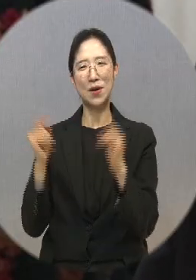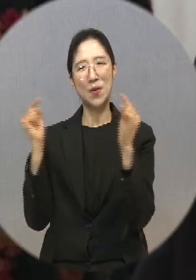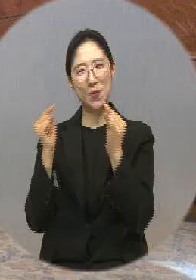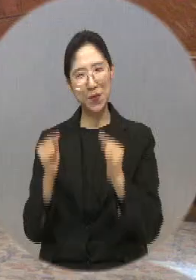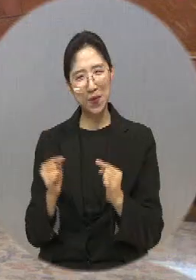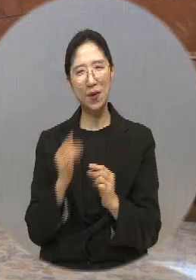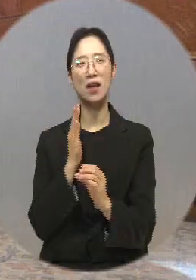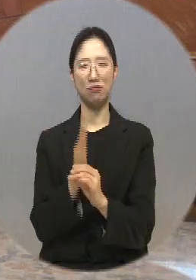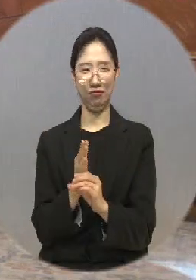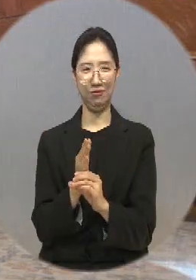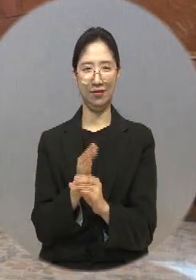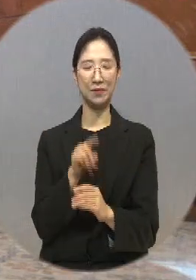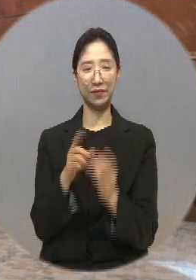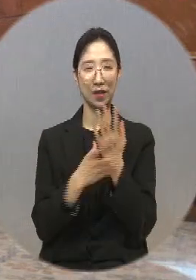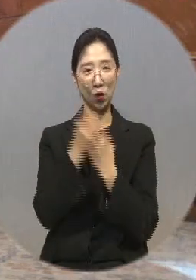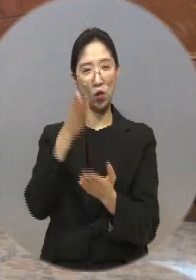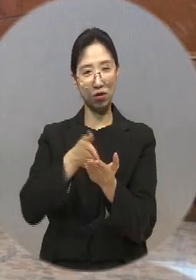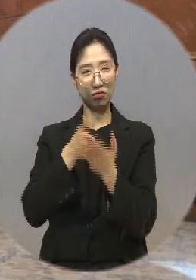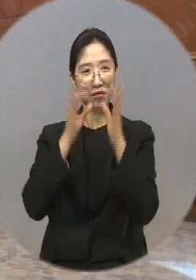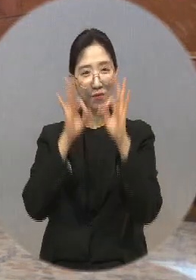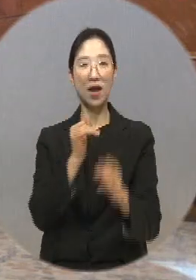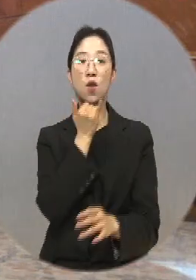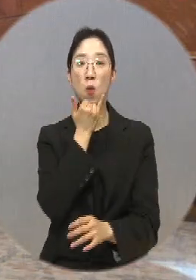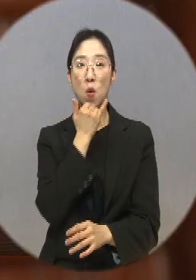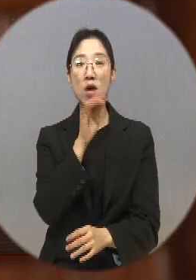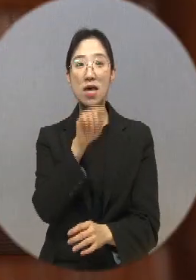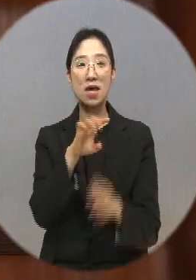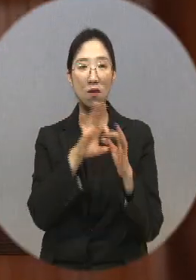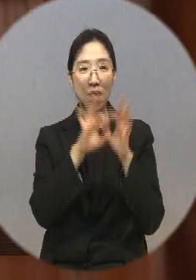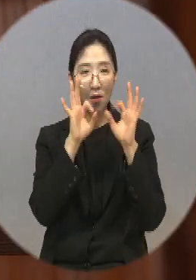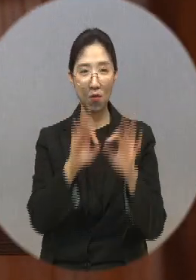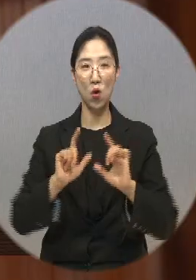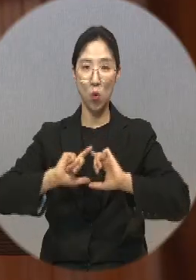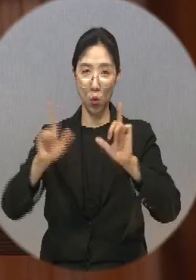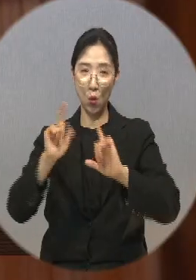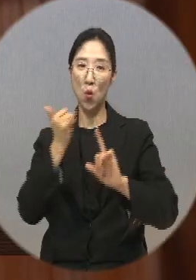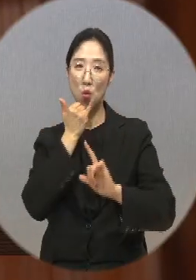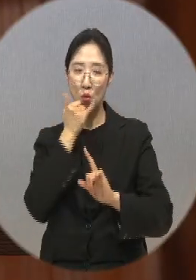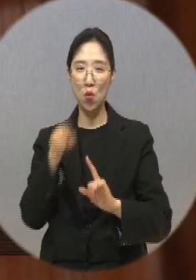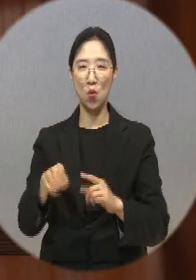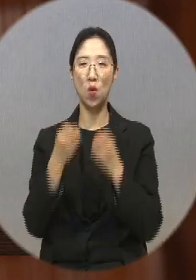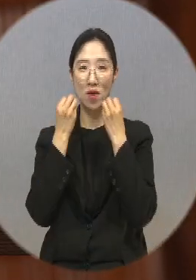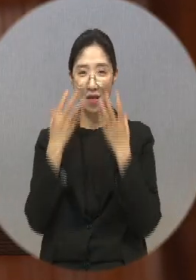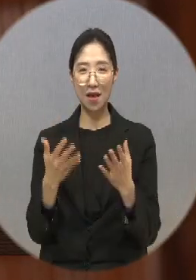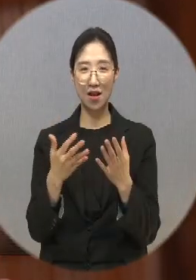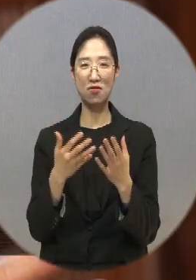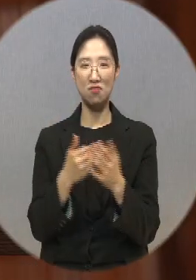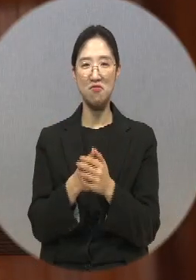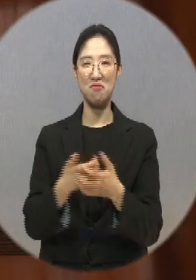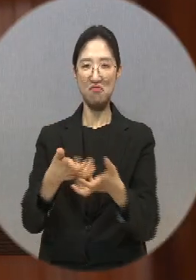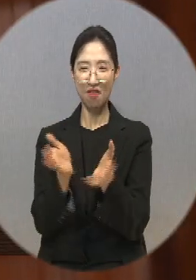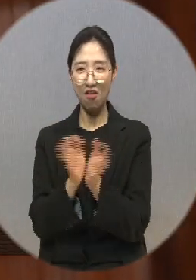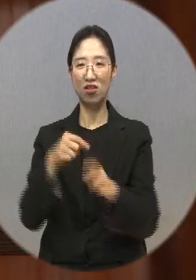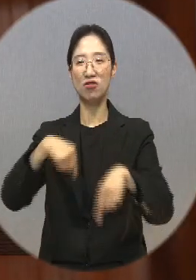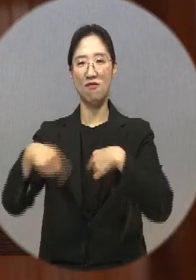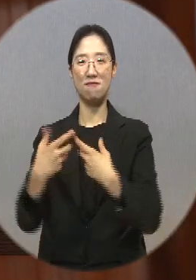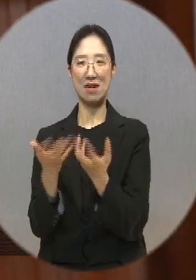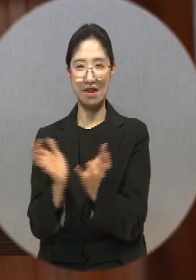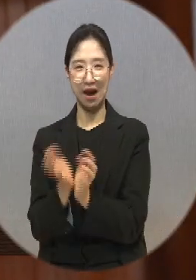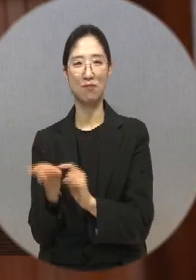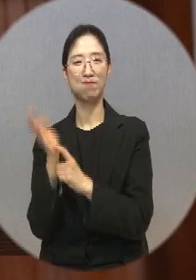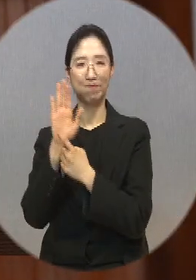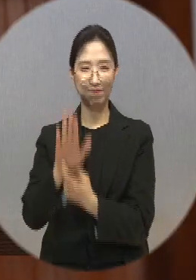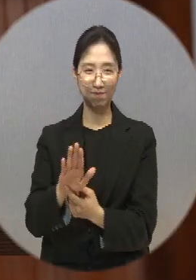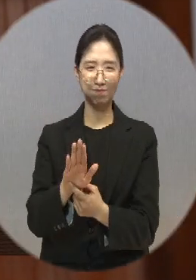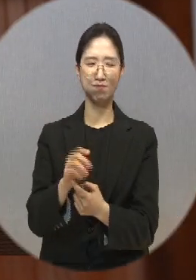그래서 전 통일 뉴스를 보고, 그러니까 독일 뉴스를 보면 뭐 동독 쪽에서 뭐 새로운 정당들, 극우 정당들이